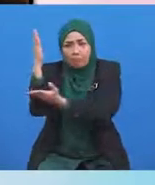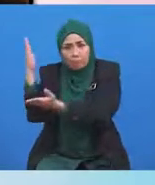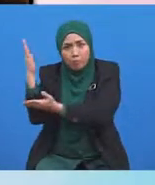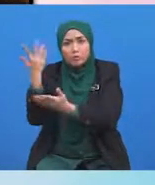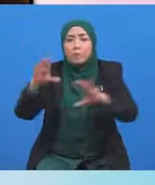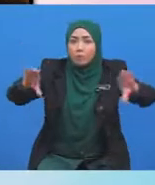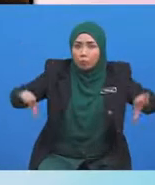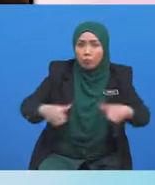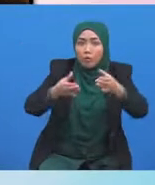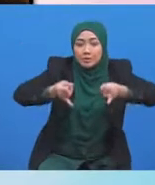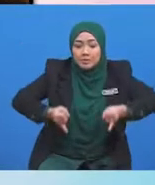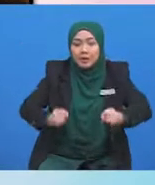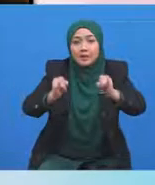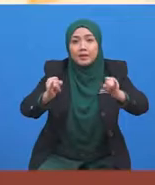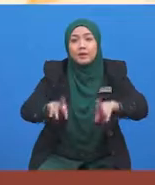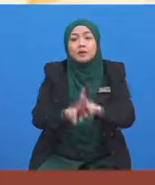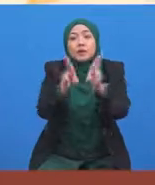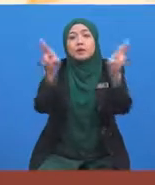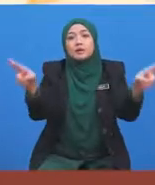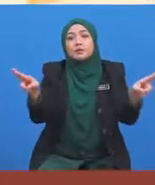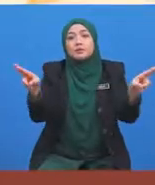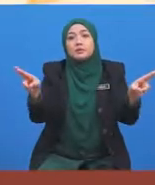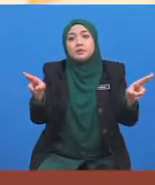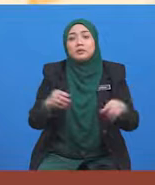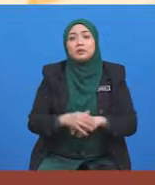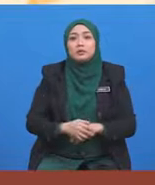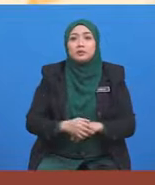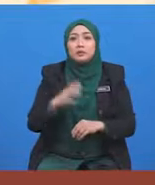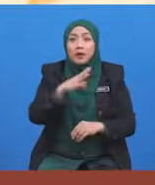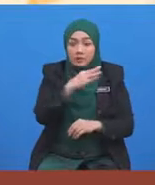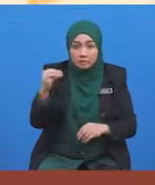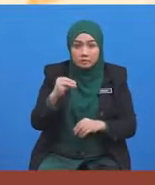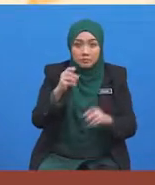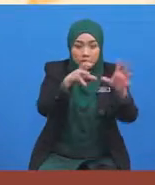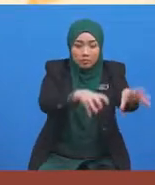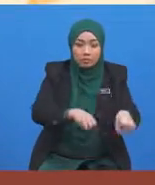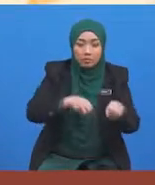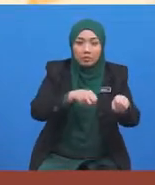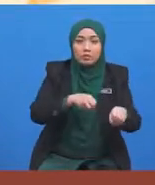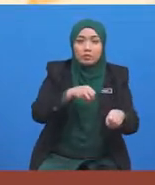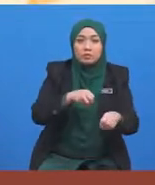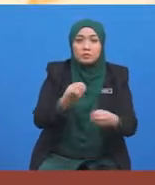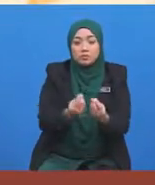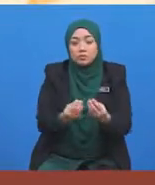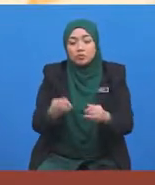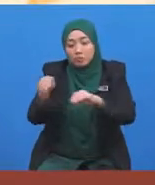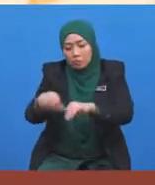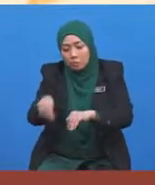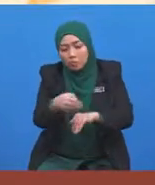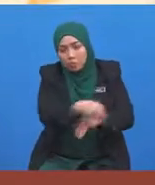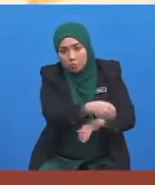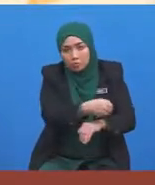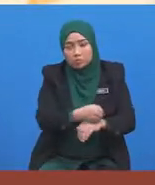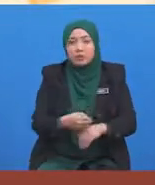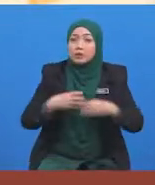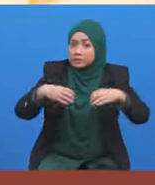raya, perlombongan kuari dan pertanian akan mempercepatkan gerakan jisim sama ada